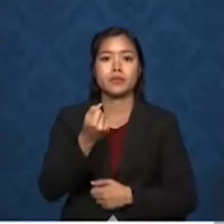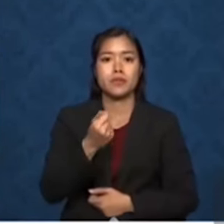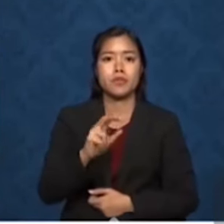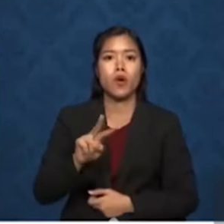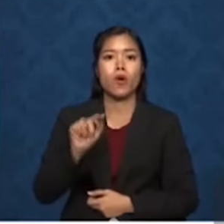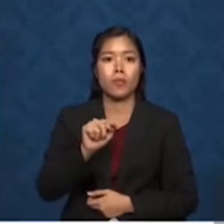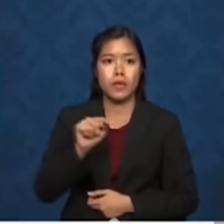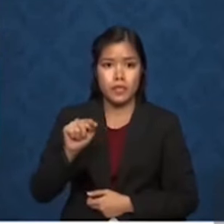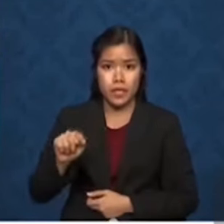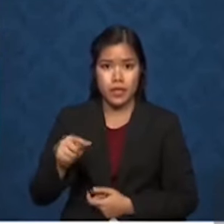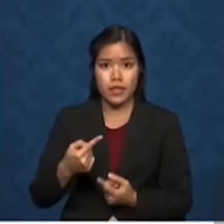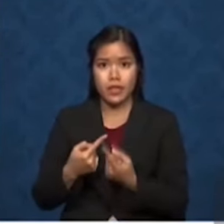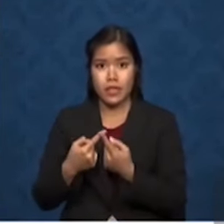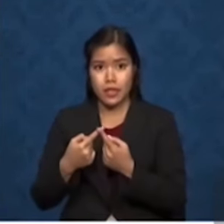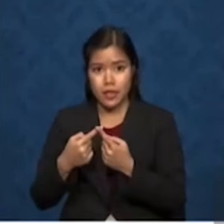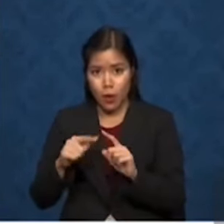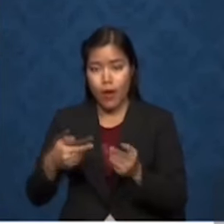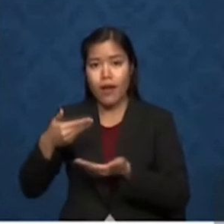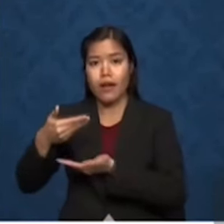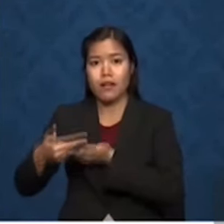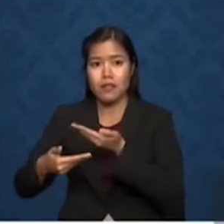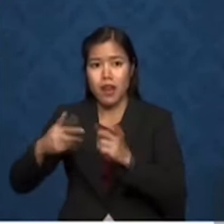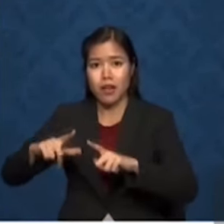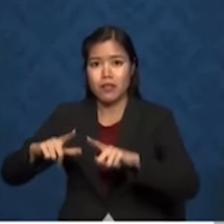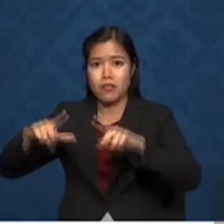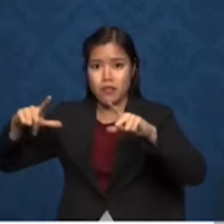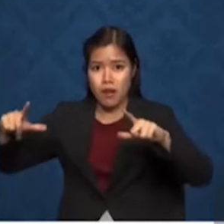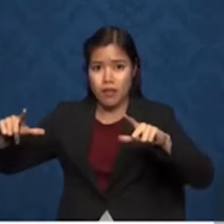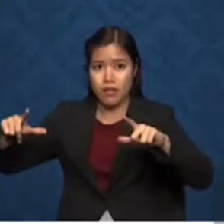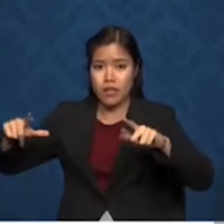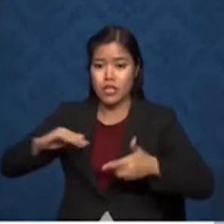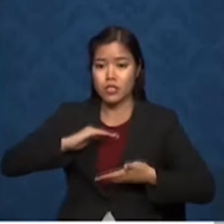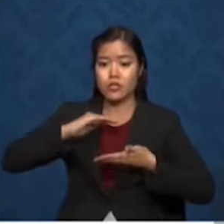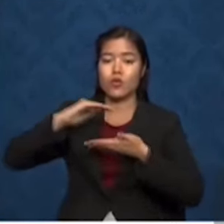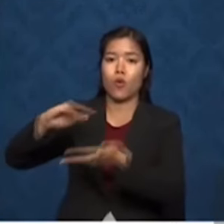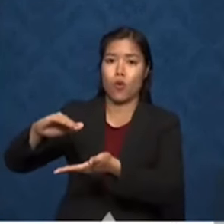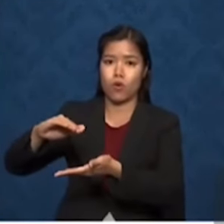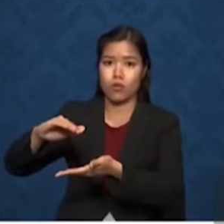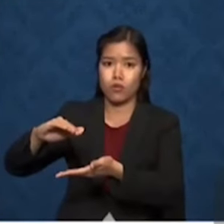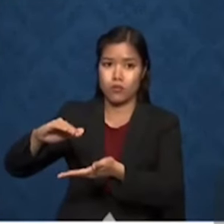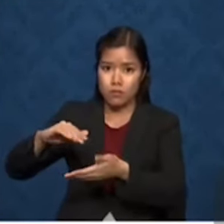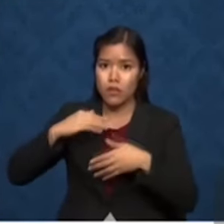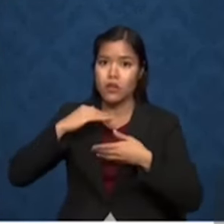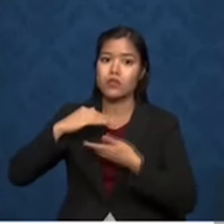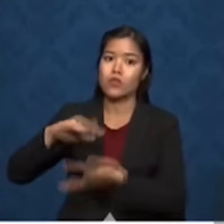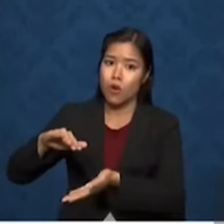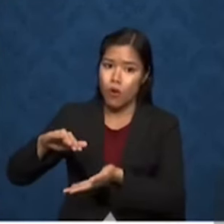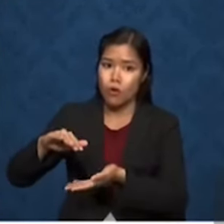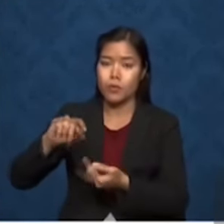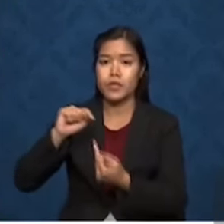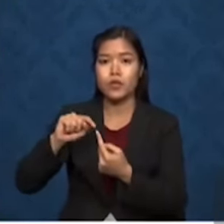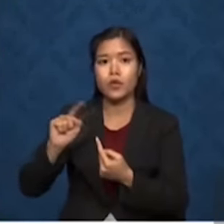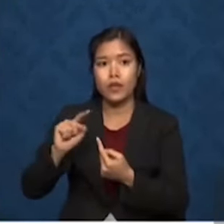ขณะที่ตลาดที่เป็นตลาดใหญ่คือตลาดที่เราส่งออกไม่ว่าจะส่งออกเป็นยาง